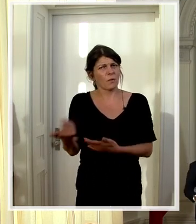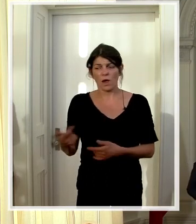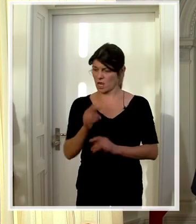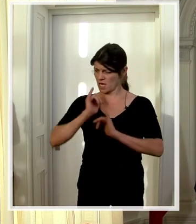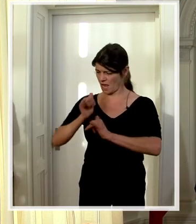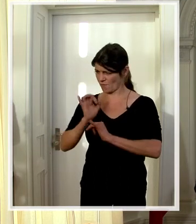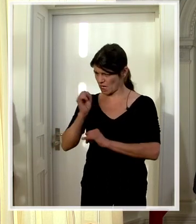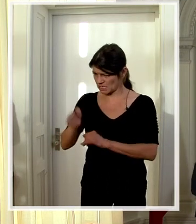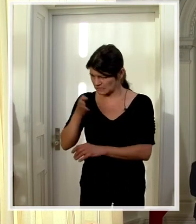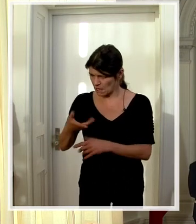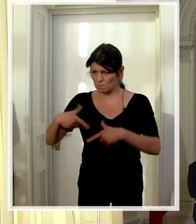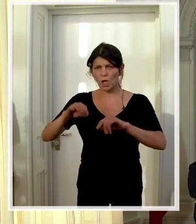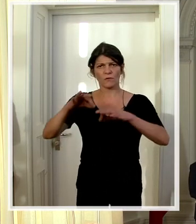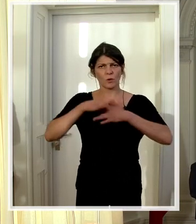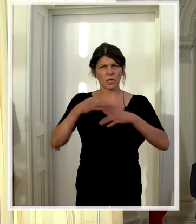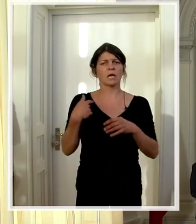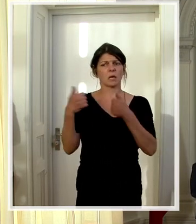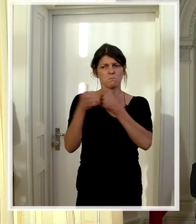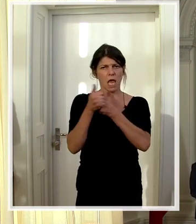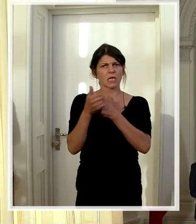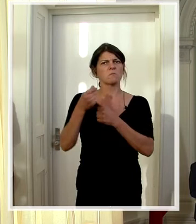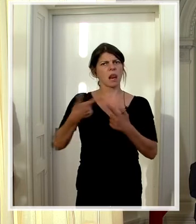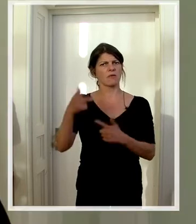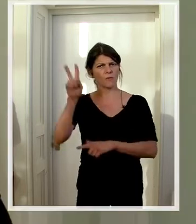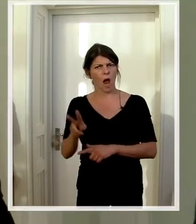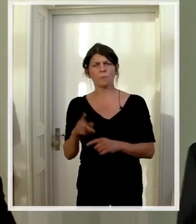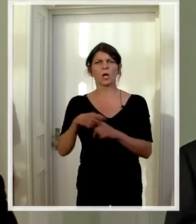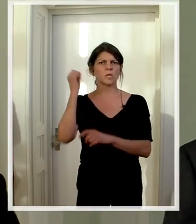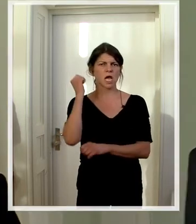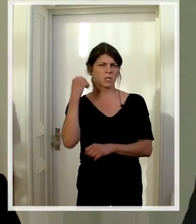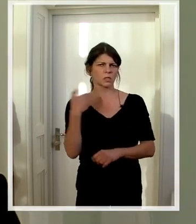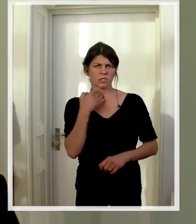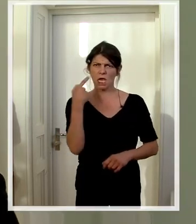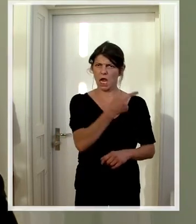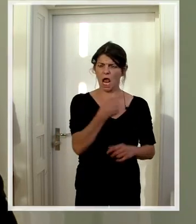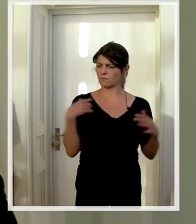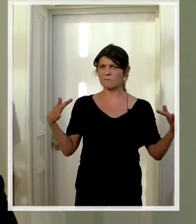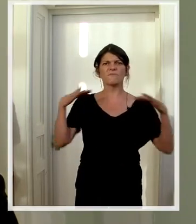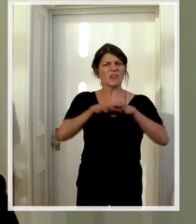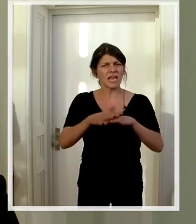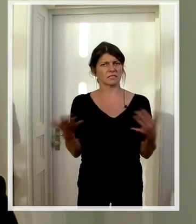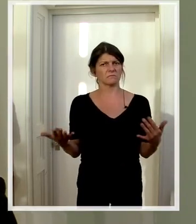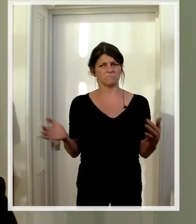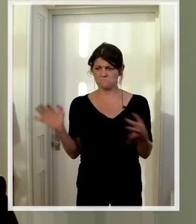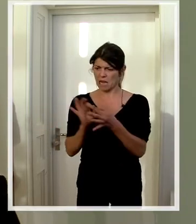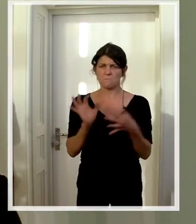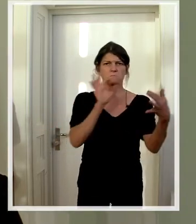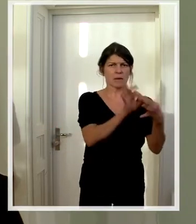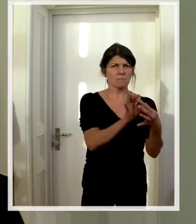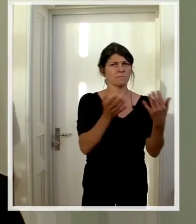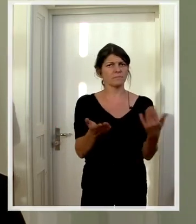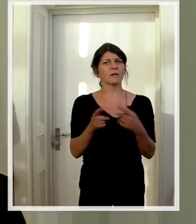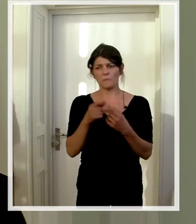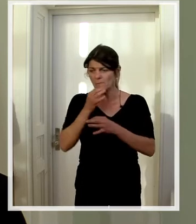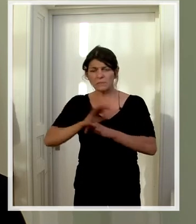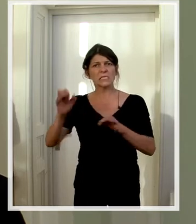mich, ich bin ein Partner zum Land Vorarlberg und zum Kanton St. Gallen und vernetzt dort regional die S-Bahn-Infrastruktur und